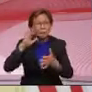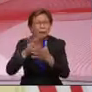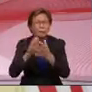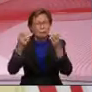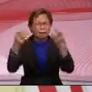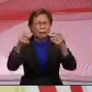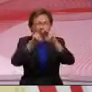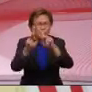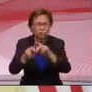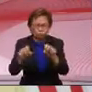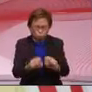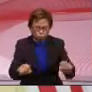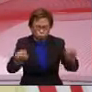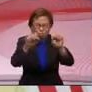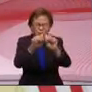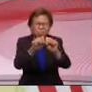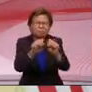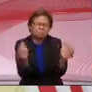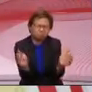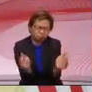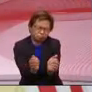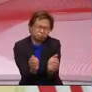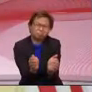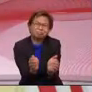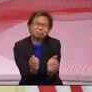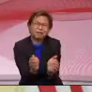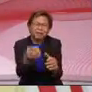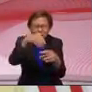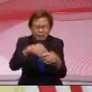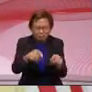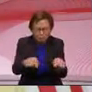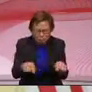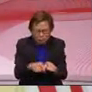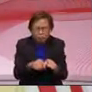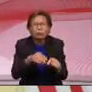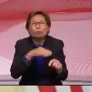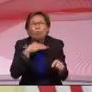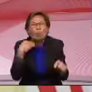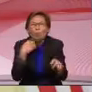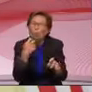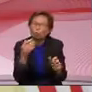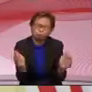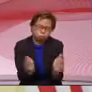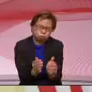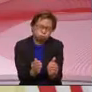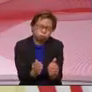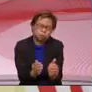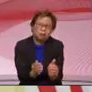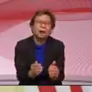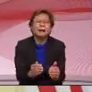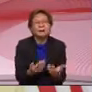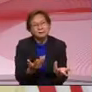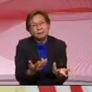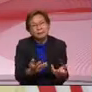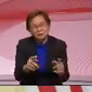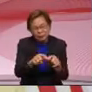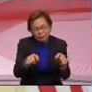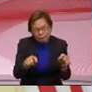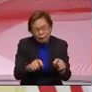kampung kawasan surau-nya terlalu sempit kalau nak buat di dalam kompaun. Jadi kita boleh benarkan. Tapi seperti saya kata, tempat